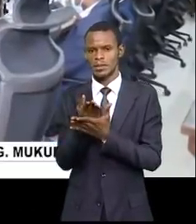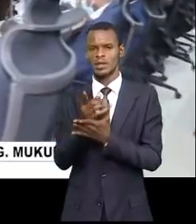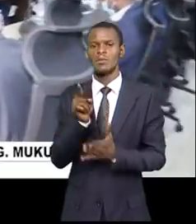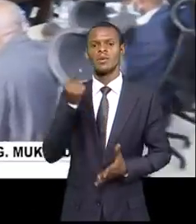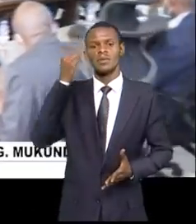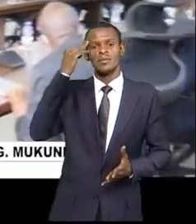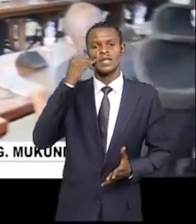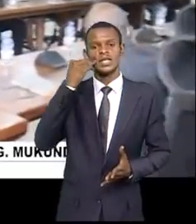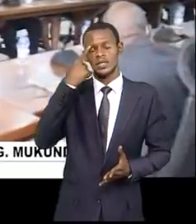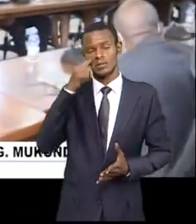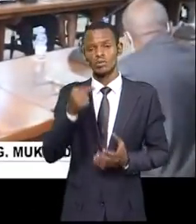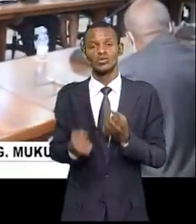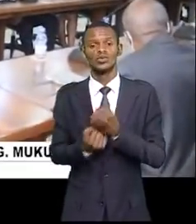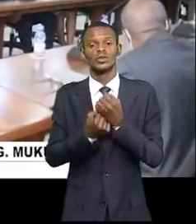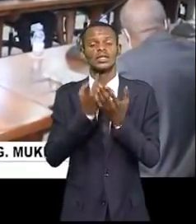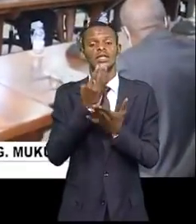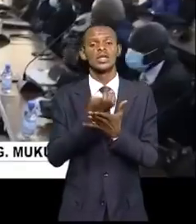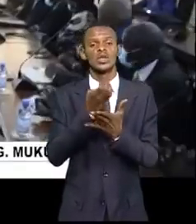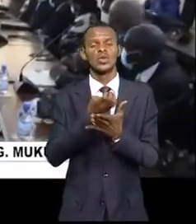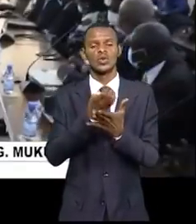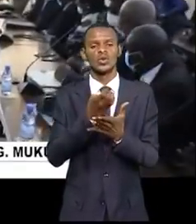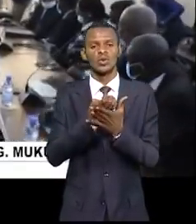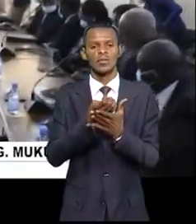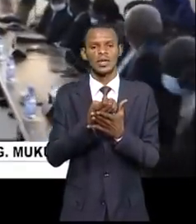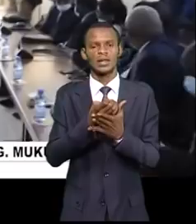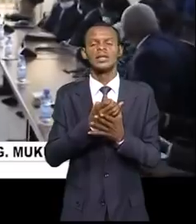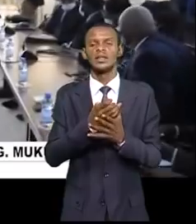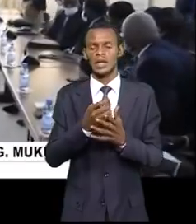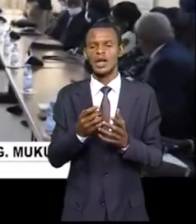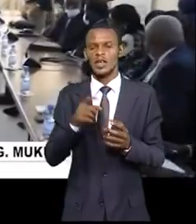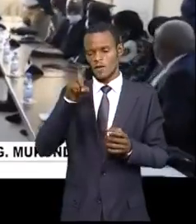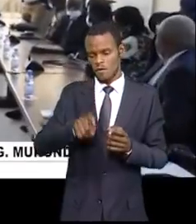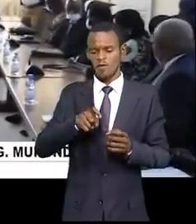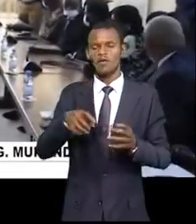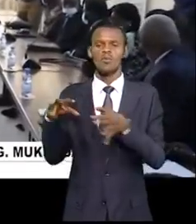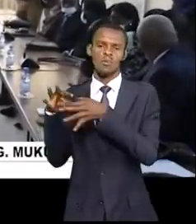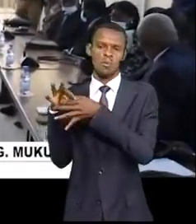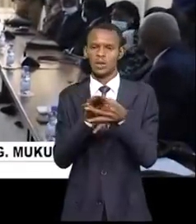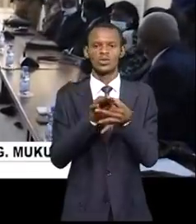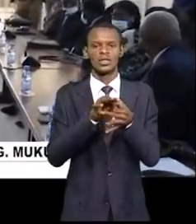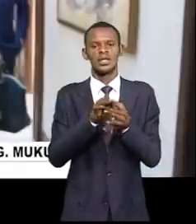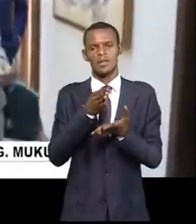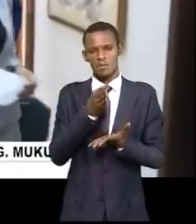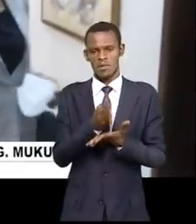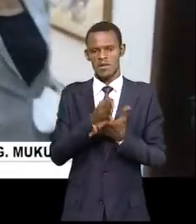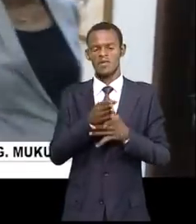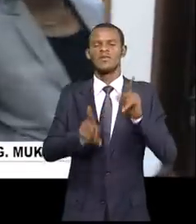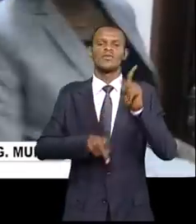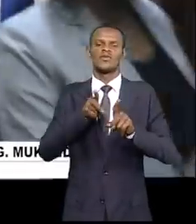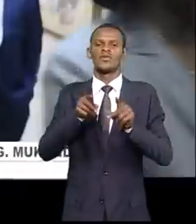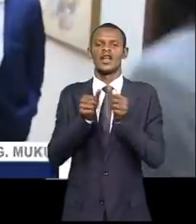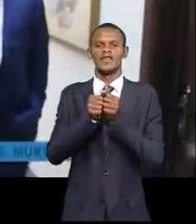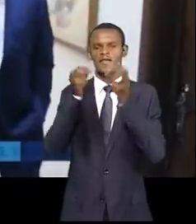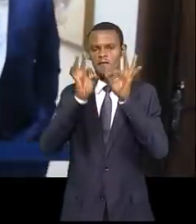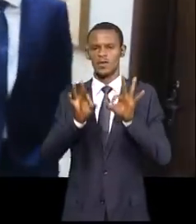au bénéfice de la communauté et cela à travers un partenariat public privé avec la fédération des entreprises du